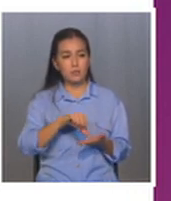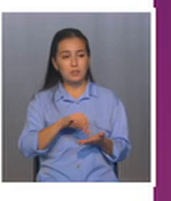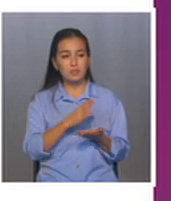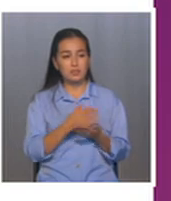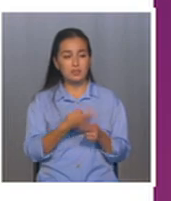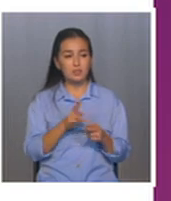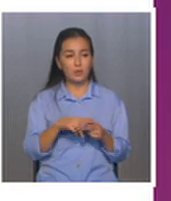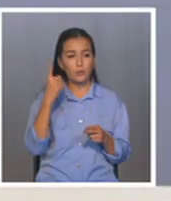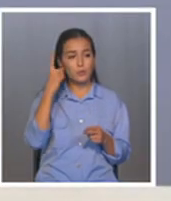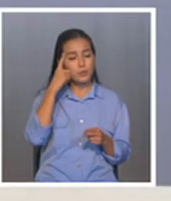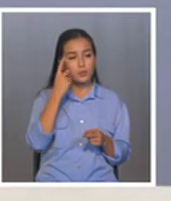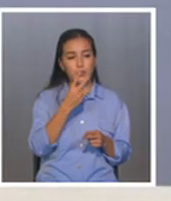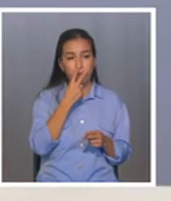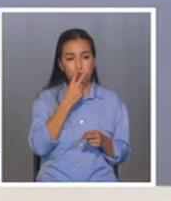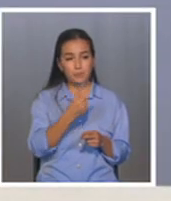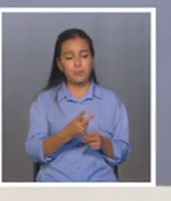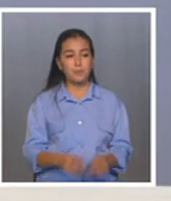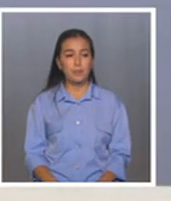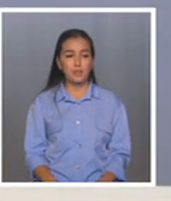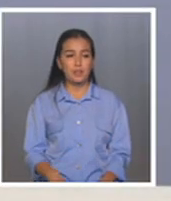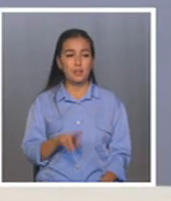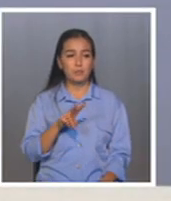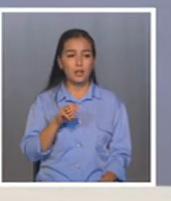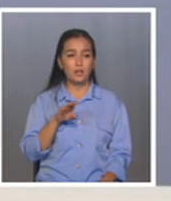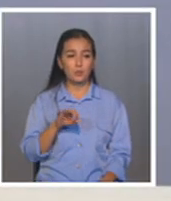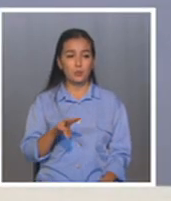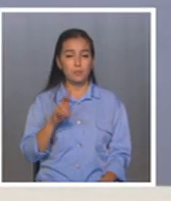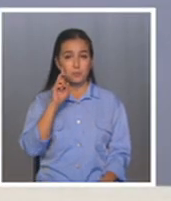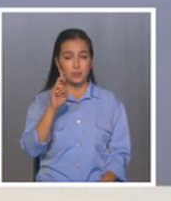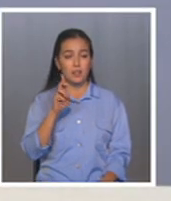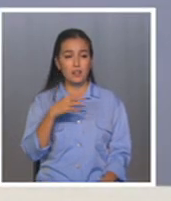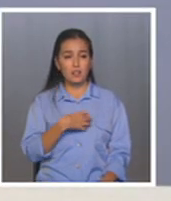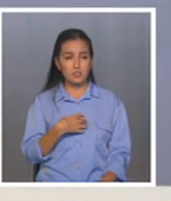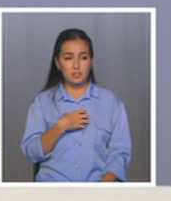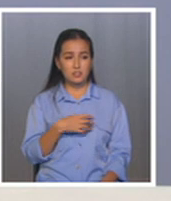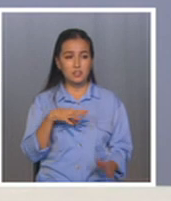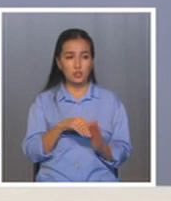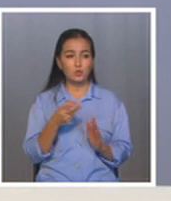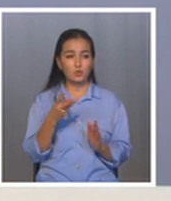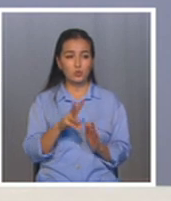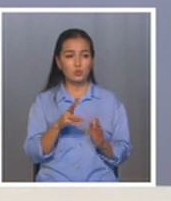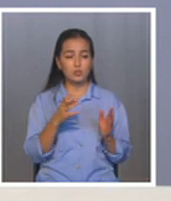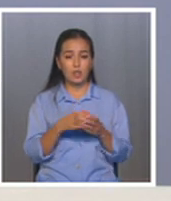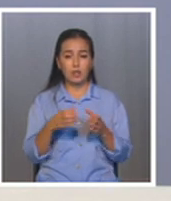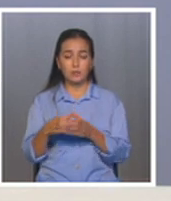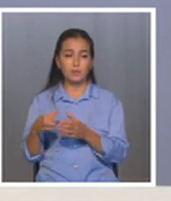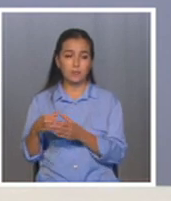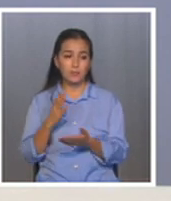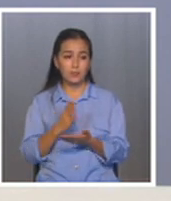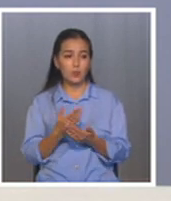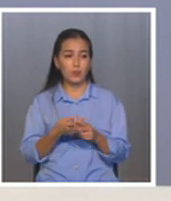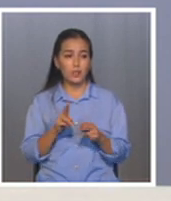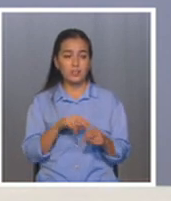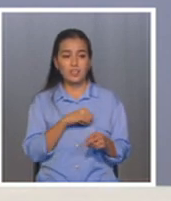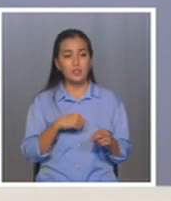ойлана отырайықшы. Платонның мемлекетінде негізінен үш тап өкілдерінен тұрды. Олардың ең